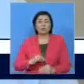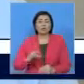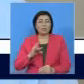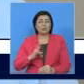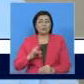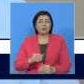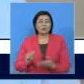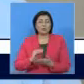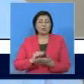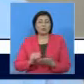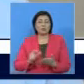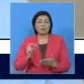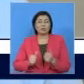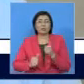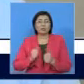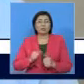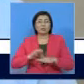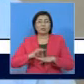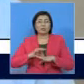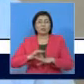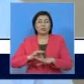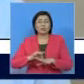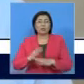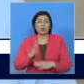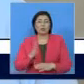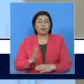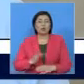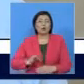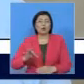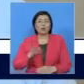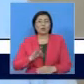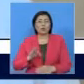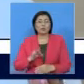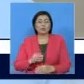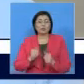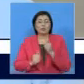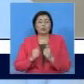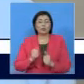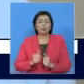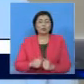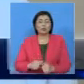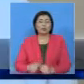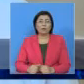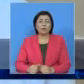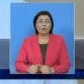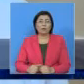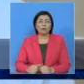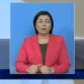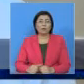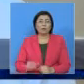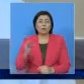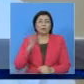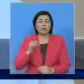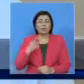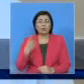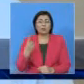республикалық жыршылардың сайысы болып, ішінара болып жүргенменен облыстық дәрежеде өз күйінде бұл тарихта